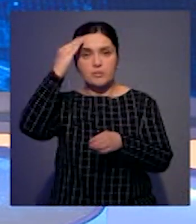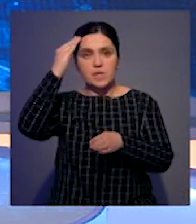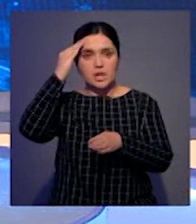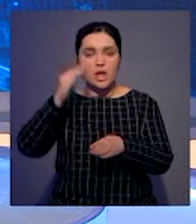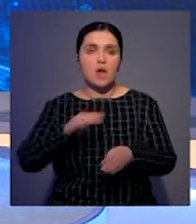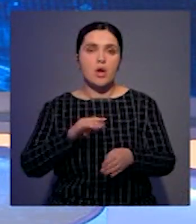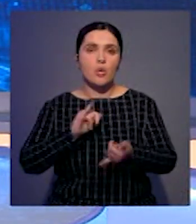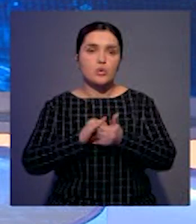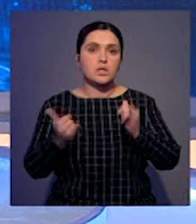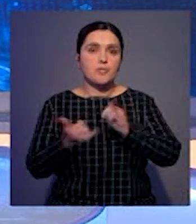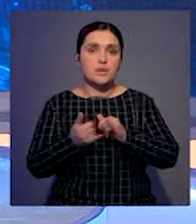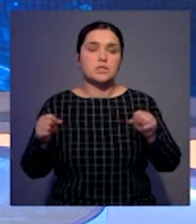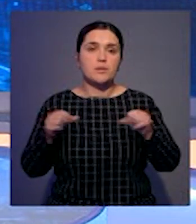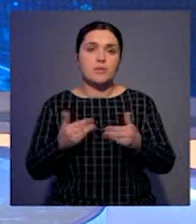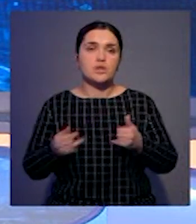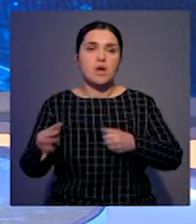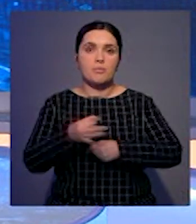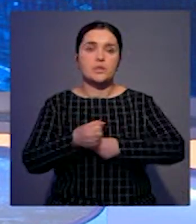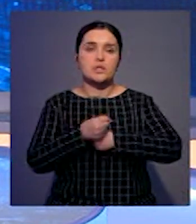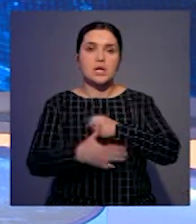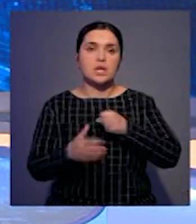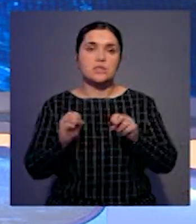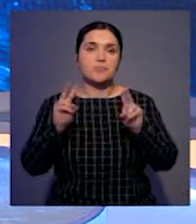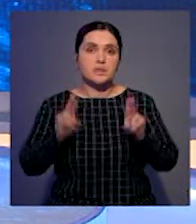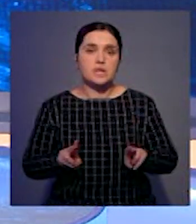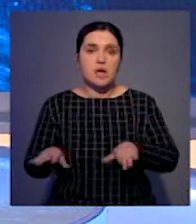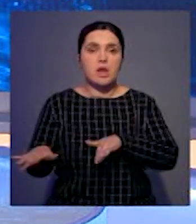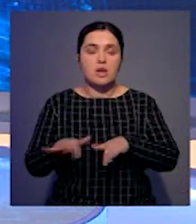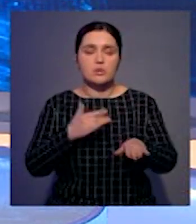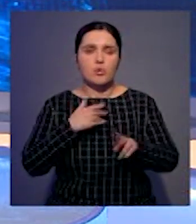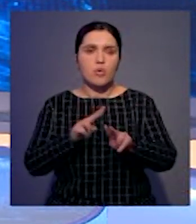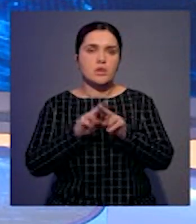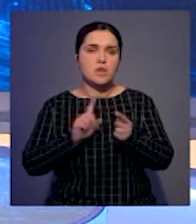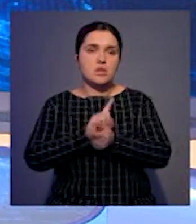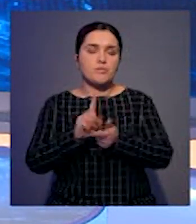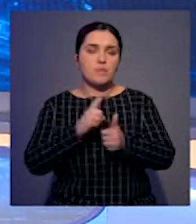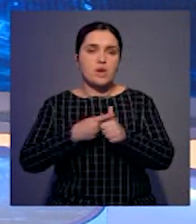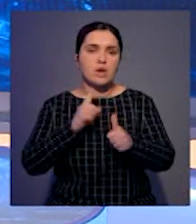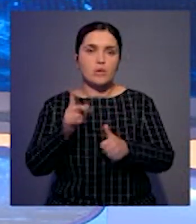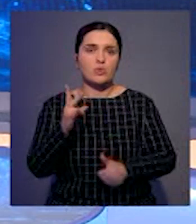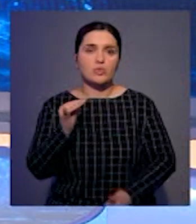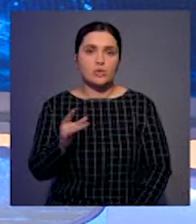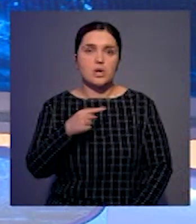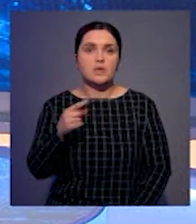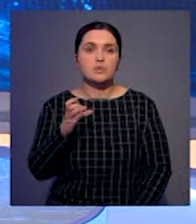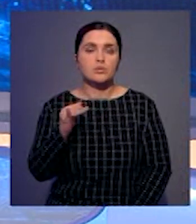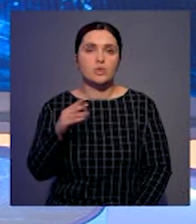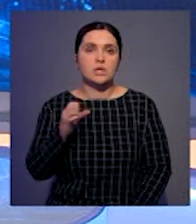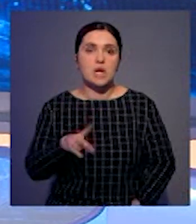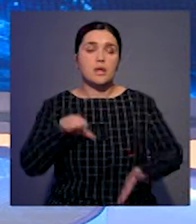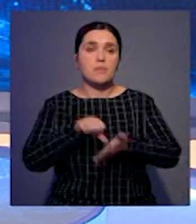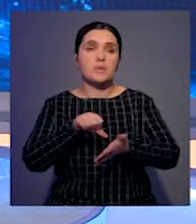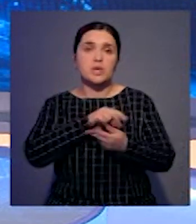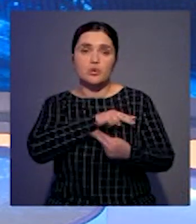Таково мнение тысяч усть-каменогорцев, собравшихся сегодня в областном центре на специальной акции «Астанамас Нур-Султан».